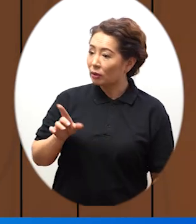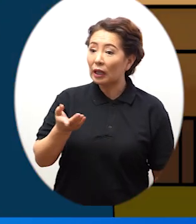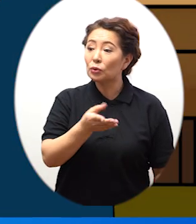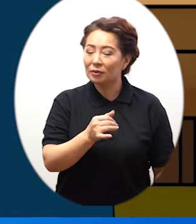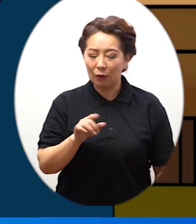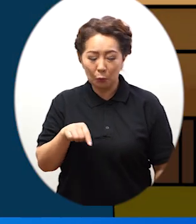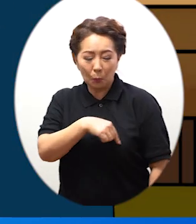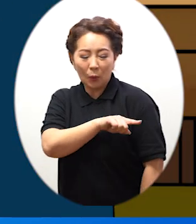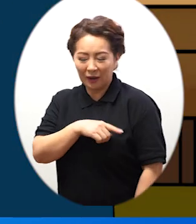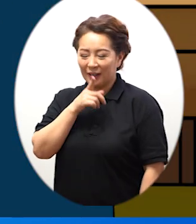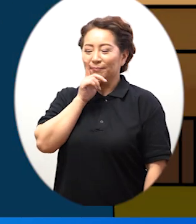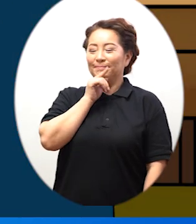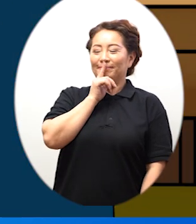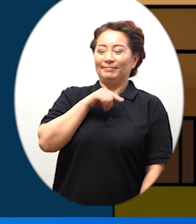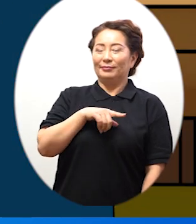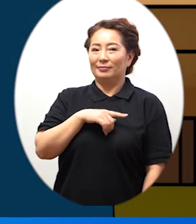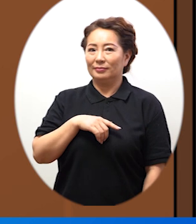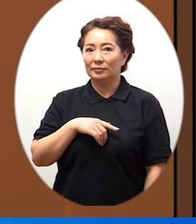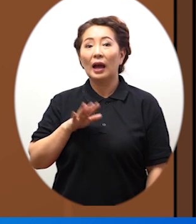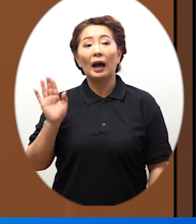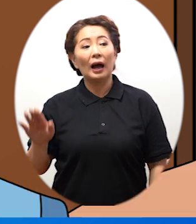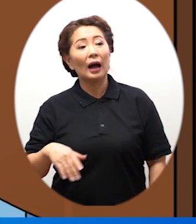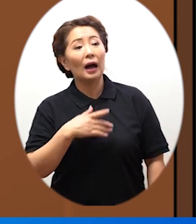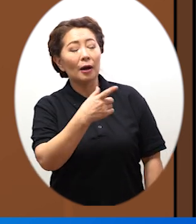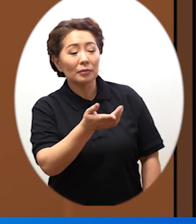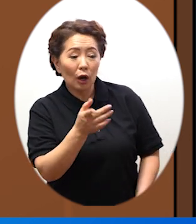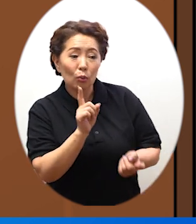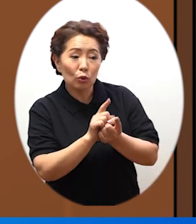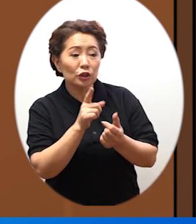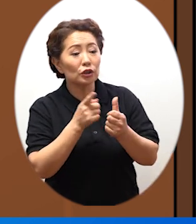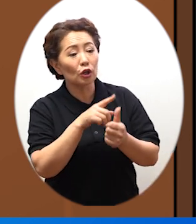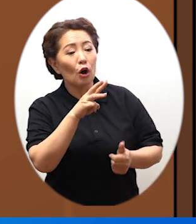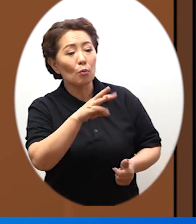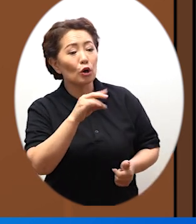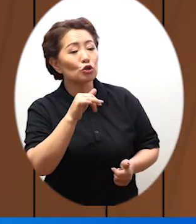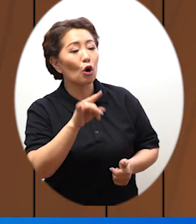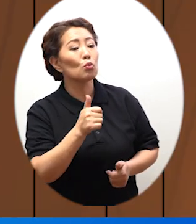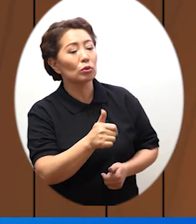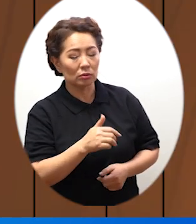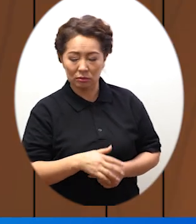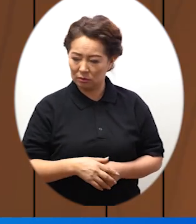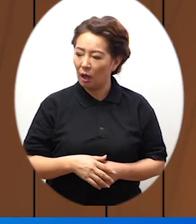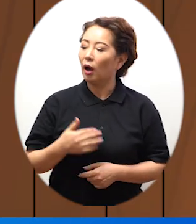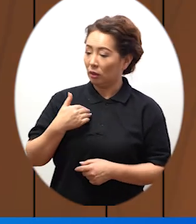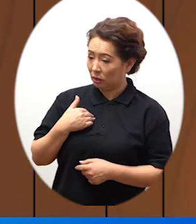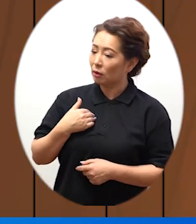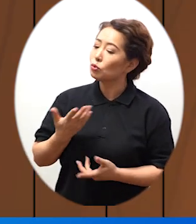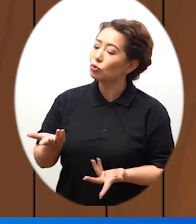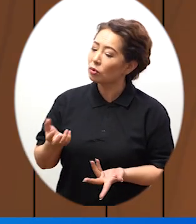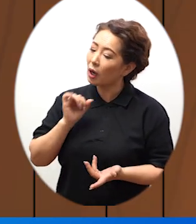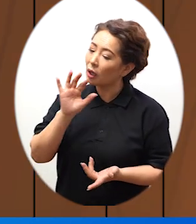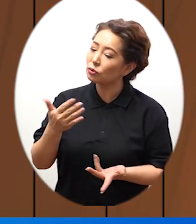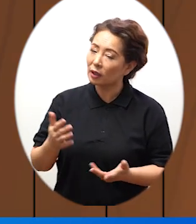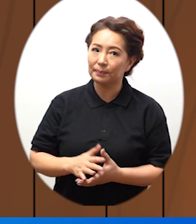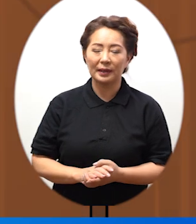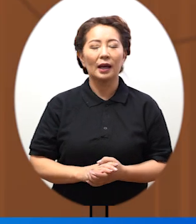хэрэгтэй? Эндээс юм уу? Өөрийг чи сургалж явлаа. Можгор мөн үү? Мөн байна уу? Ямар хэрэгээр асууж